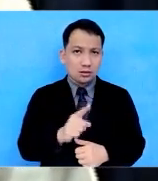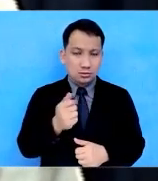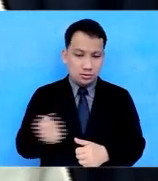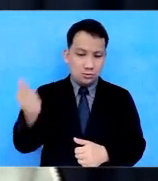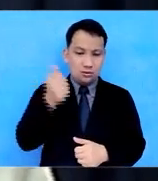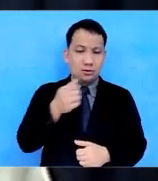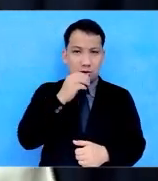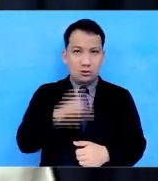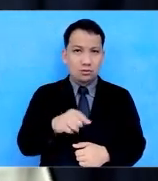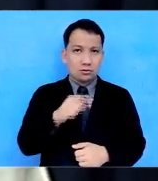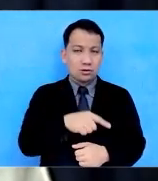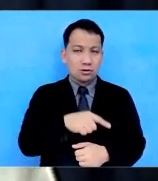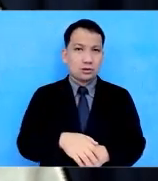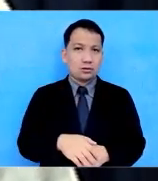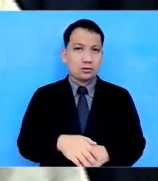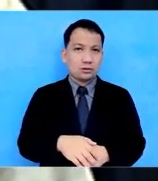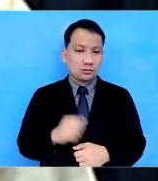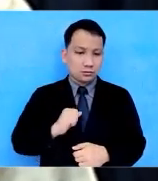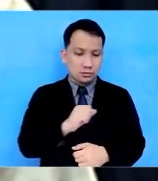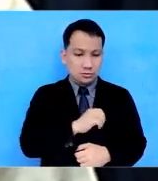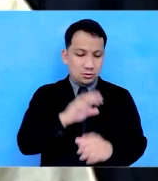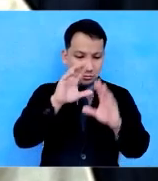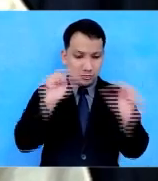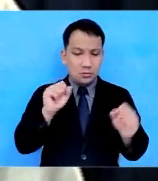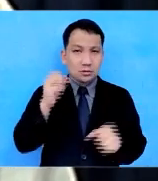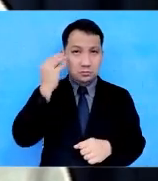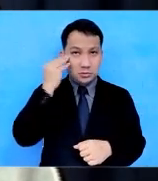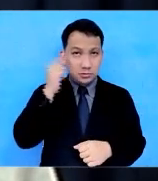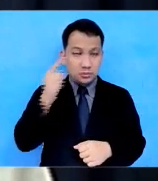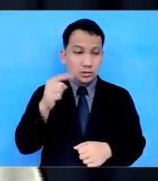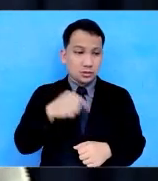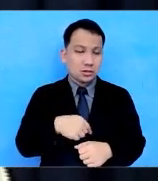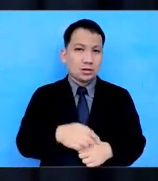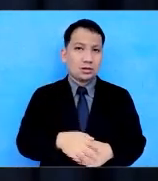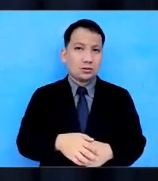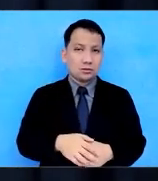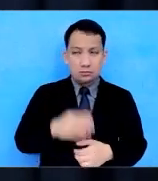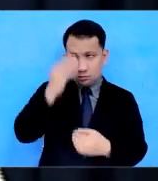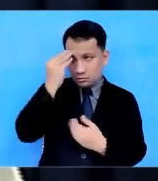na si Senator President Mig Subiri, susunod po ako.